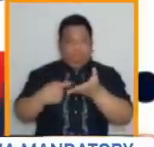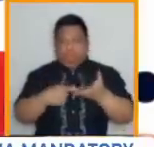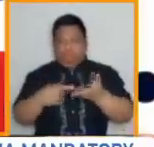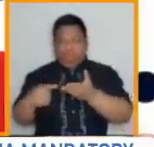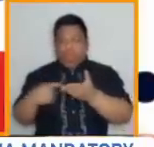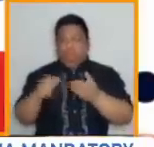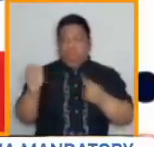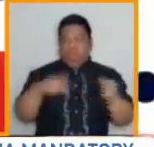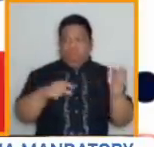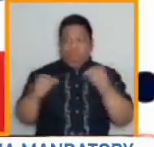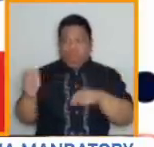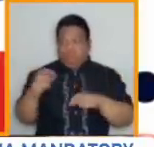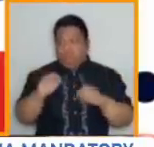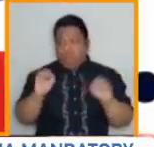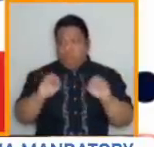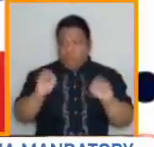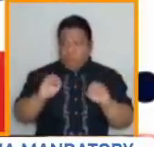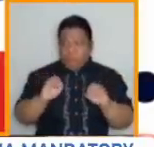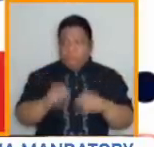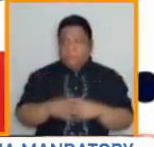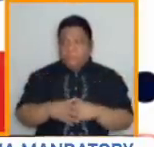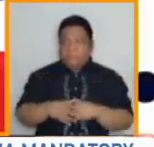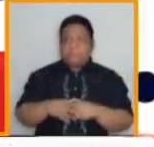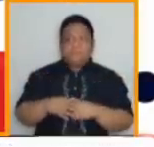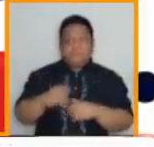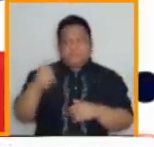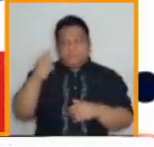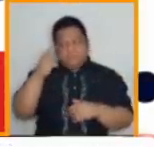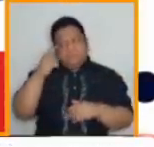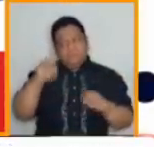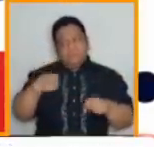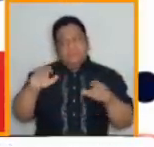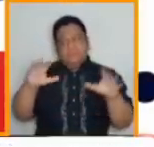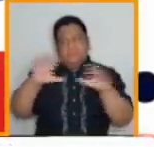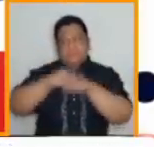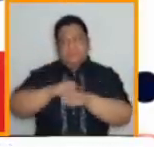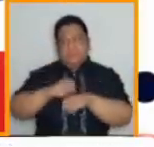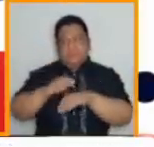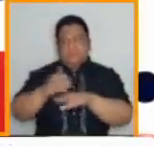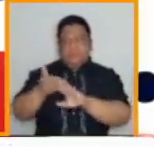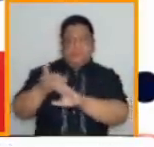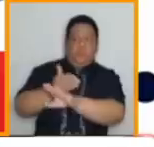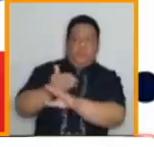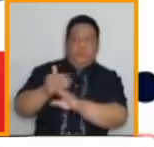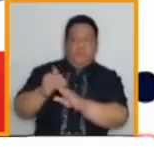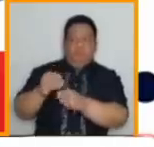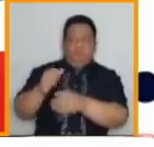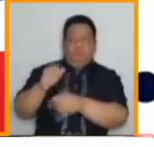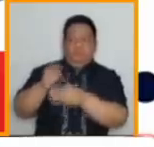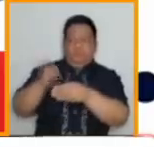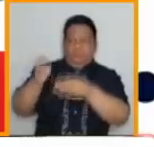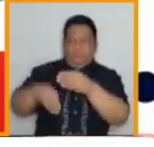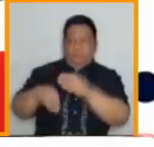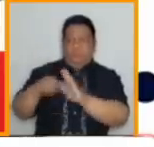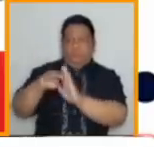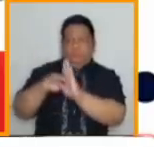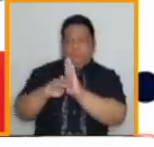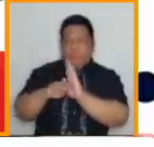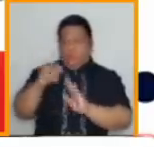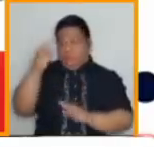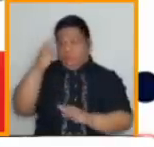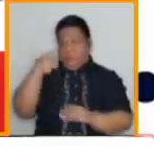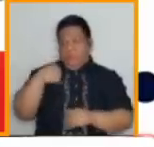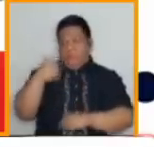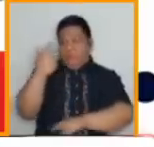clarificatory hearings na hihingin, mukha namang matatapos natin on time. Dahil tatlong araw lang naman ang ibibigay natin sa kanila